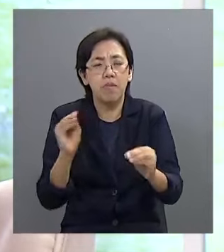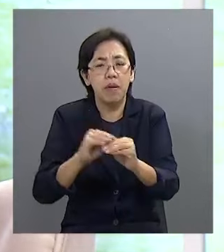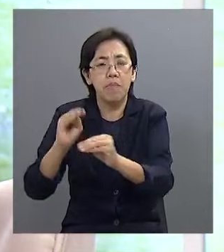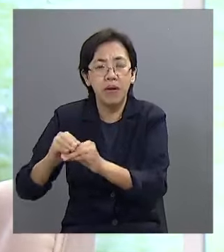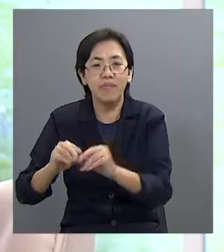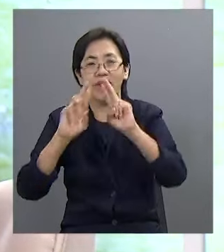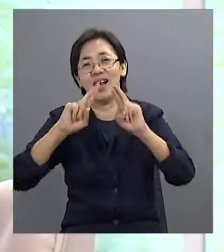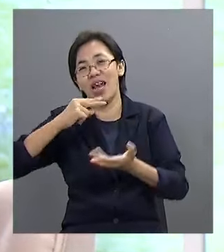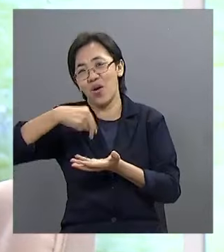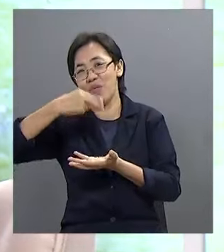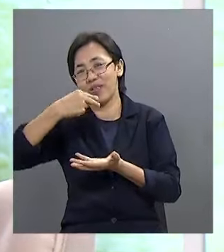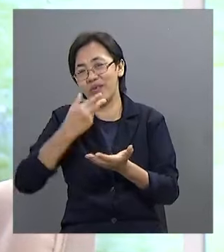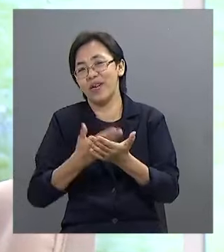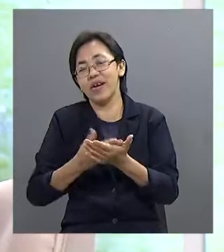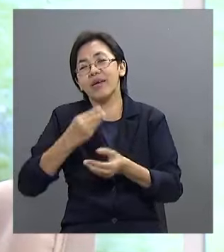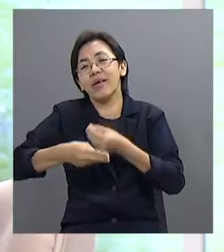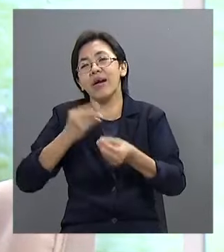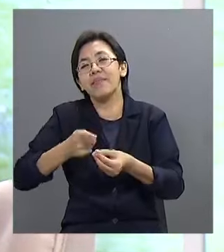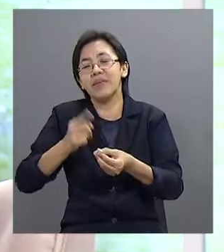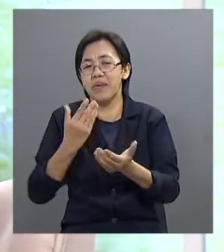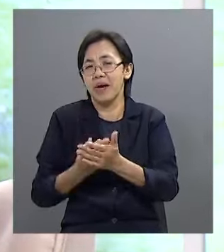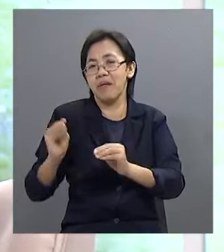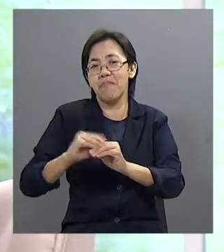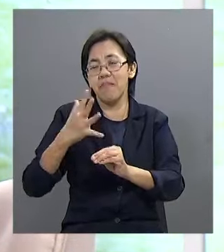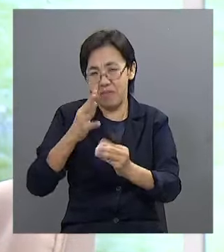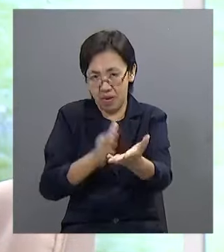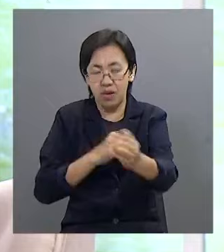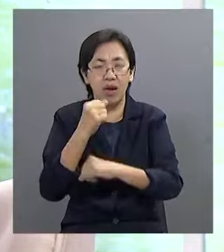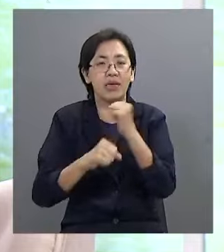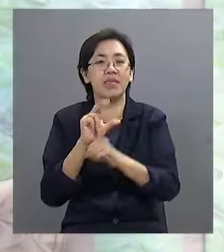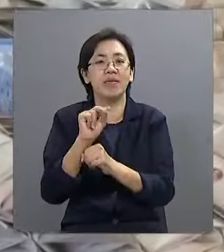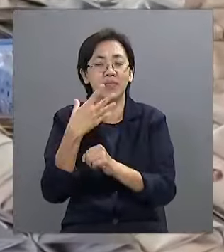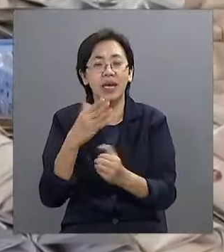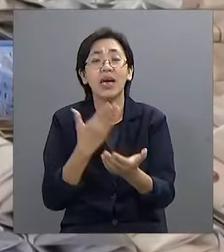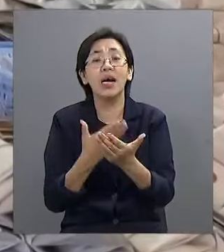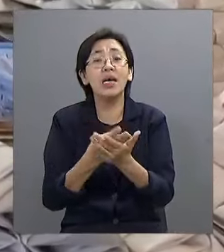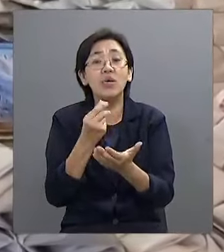ายราคาเดิมไม่เพิ่มมานานกว่า30ปีที่10บาทเท่านั้นค่ะ